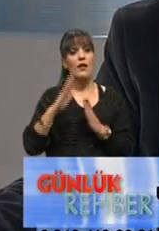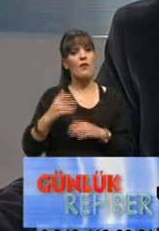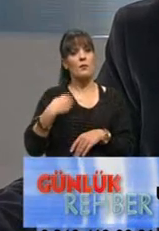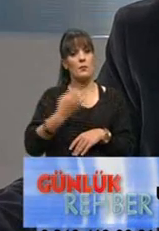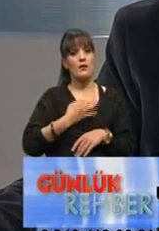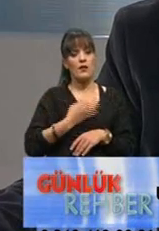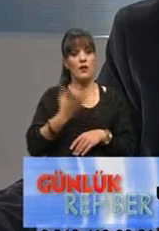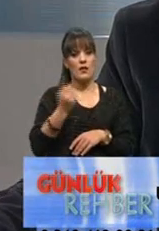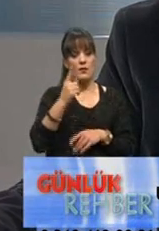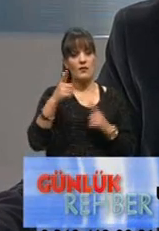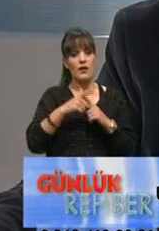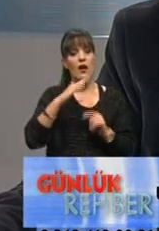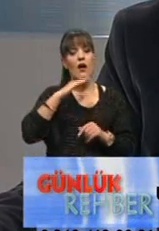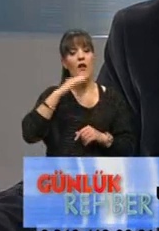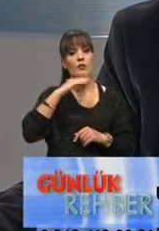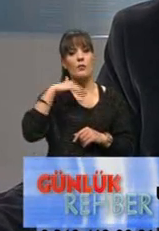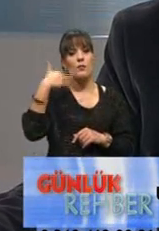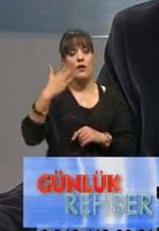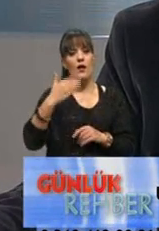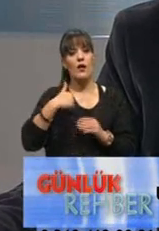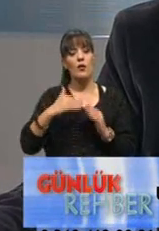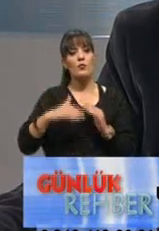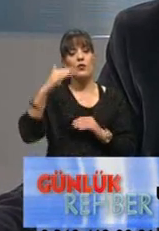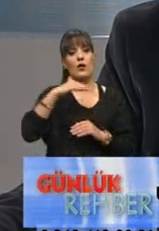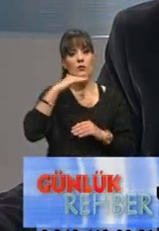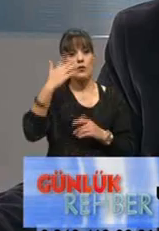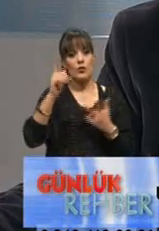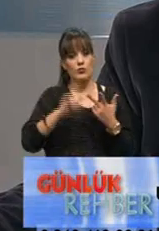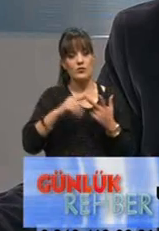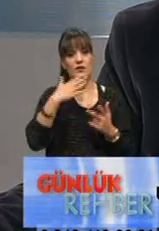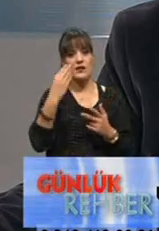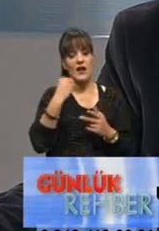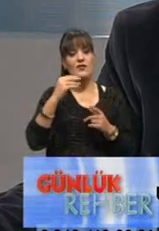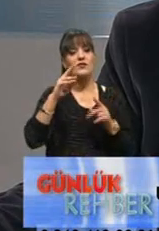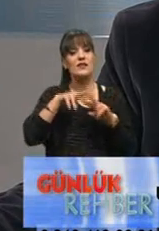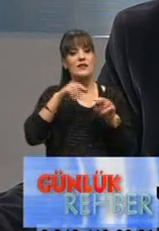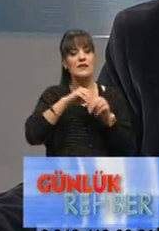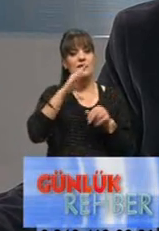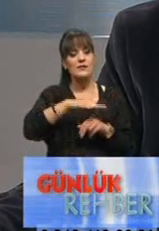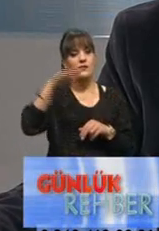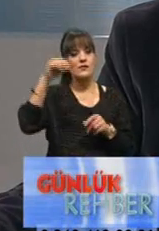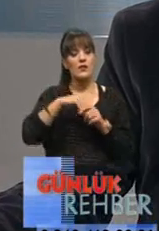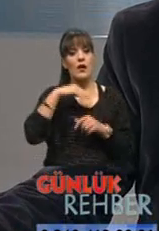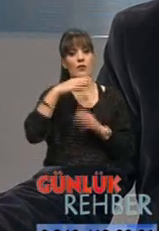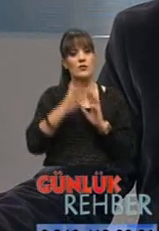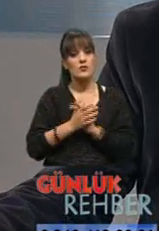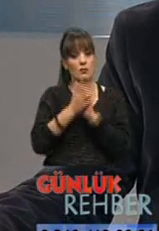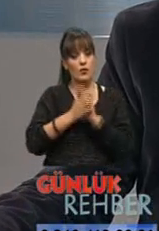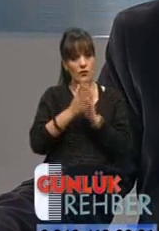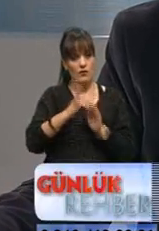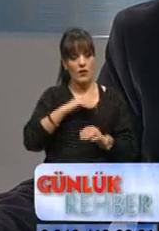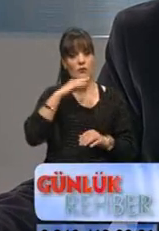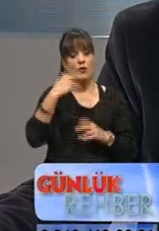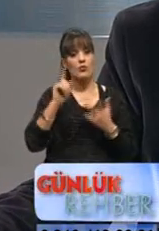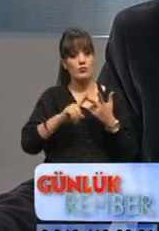federasyon. Avrupa'da büyüklerde Avrupa üçüncülüğü, gençlerde ve yıldızlarda Avrupa şampiyonlarımız var. Avrupa hı hı.